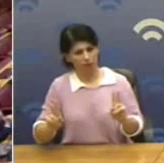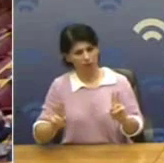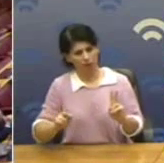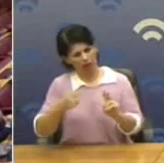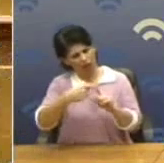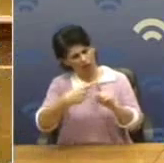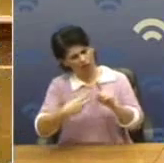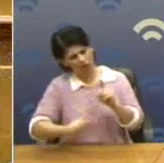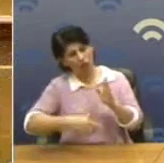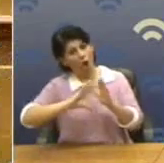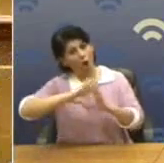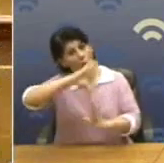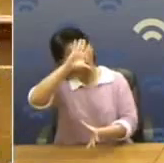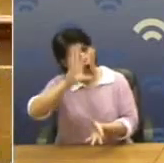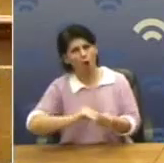αυτά.